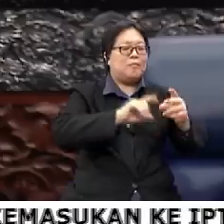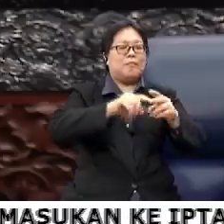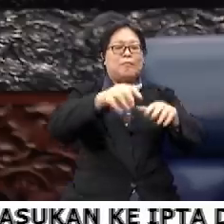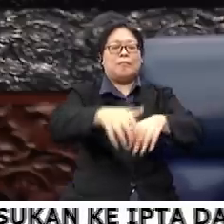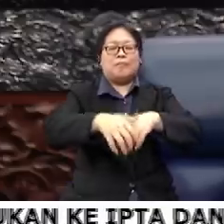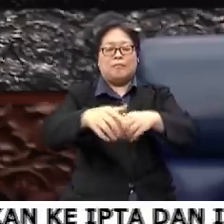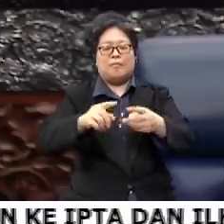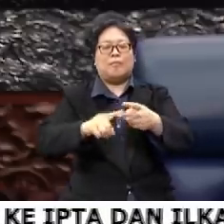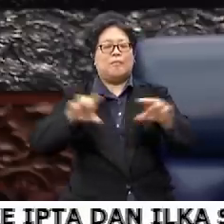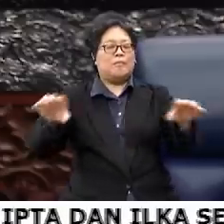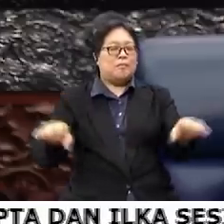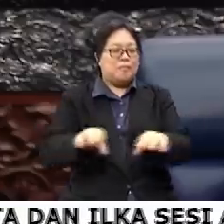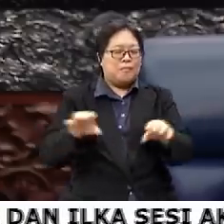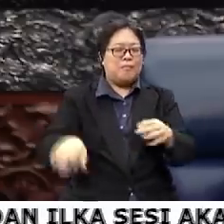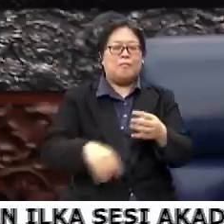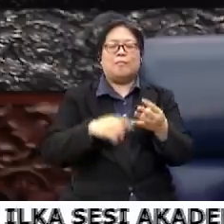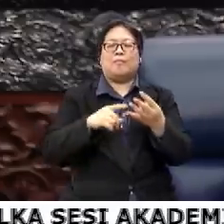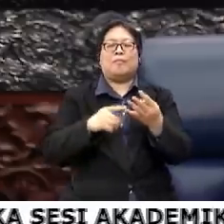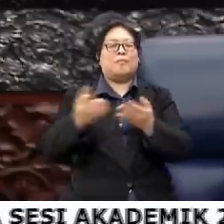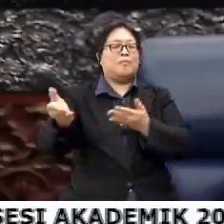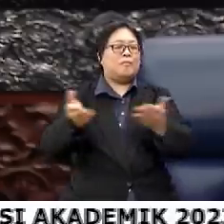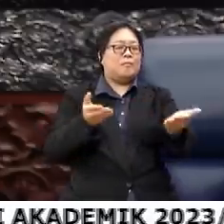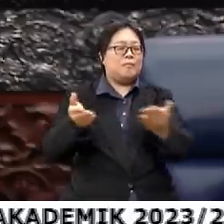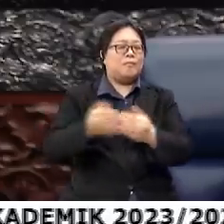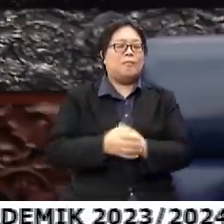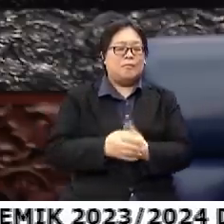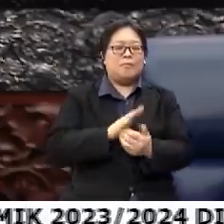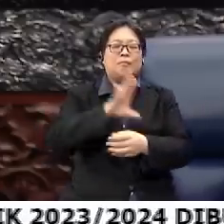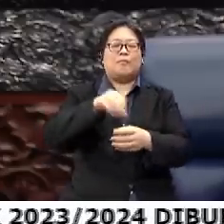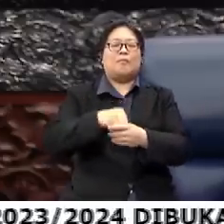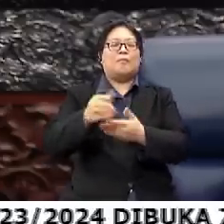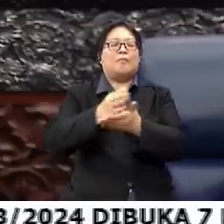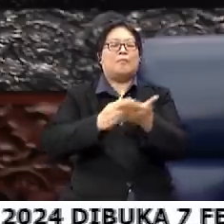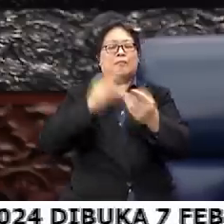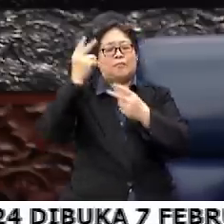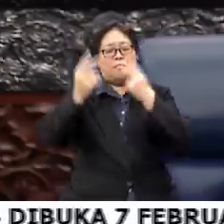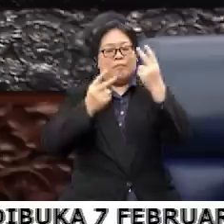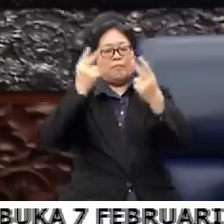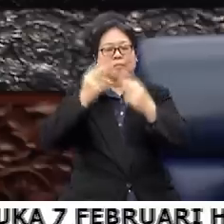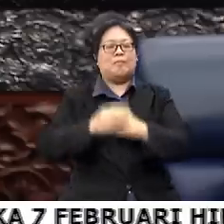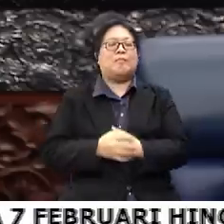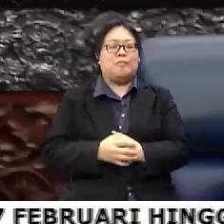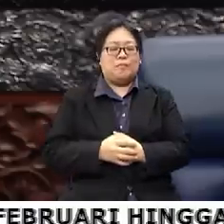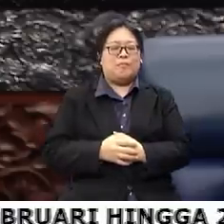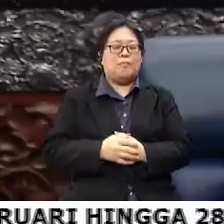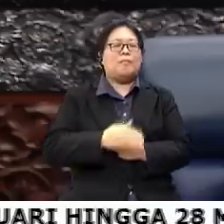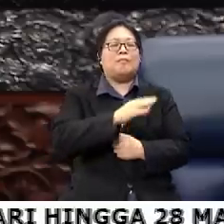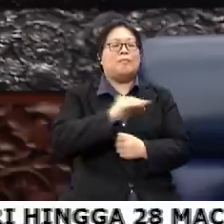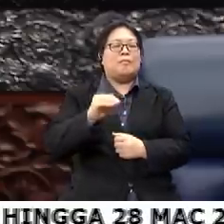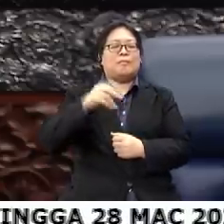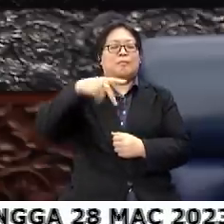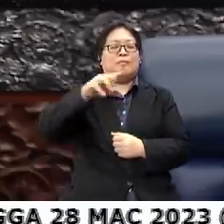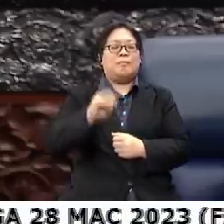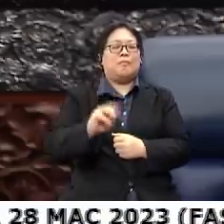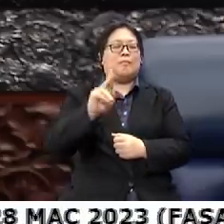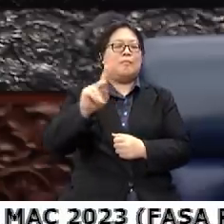pertanian, pembuatan dan perkhidmatan, dan termasuk juga sektor pelancongan dan perusahaan mikro,